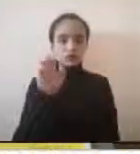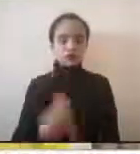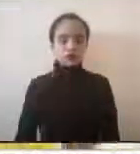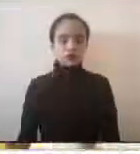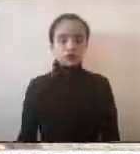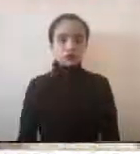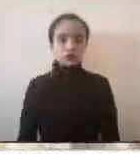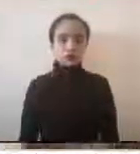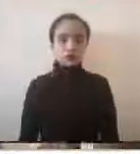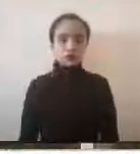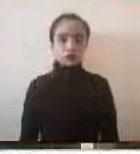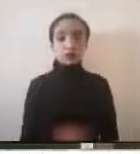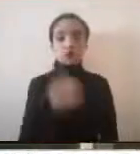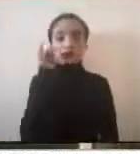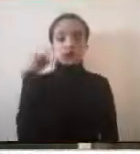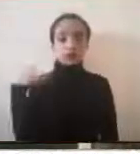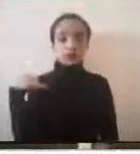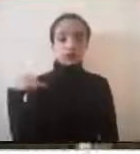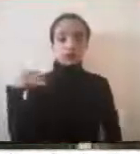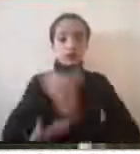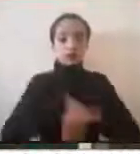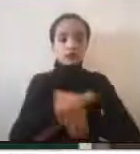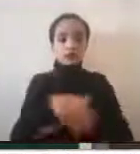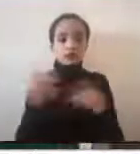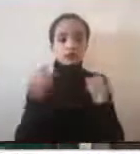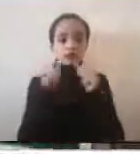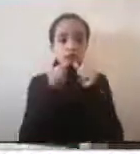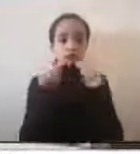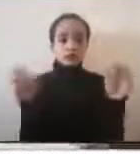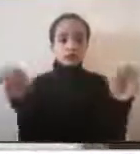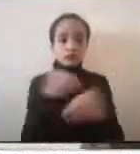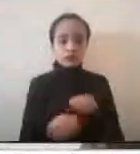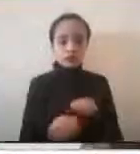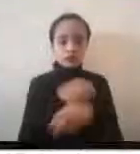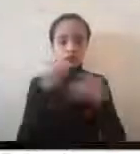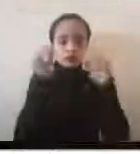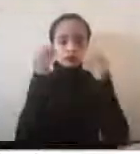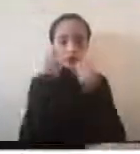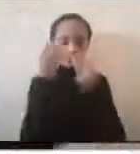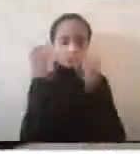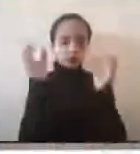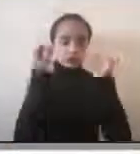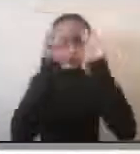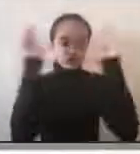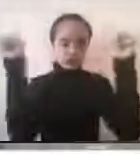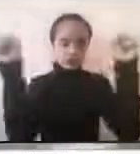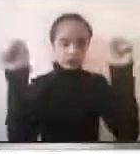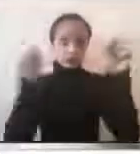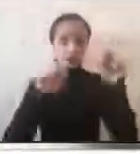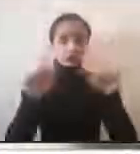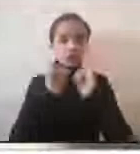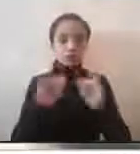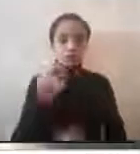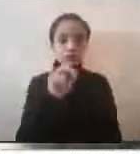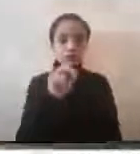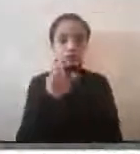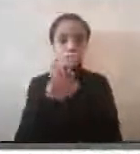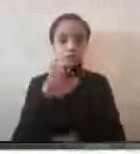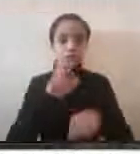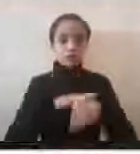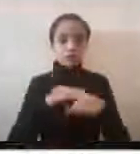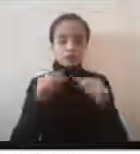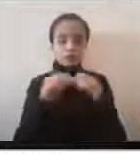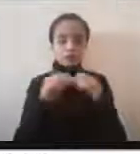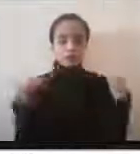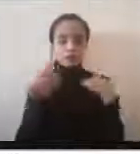Kagabi, inanunsyo ng palasyo na mananatili ang Alert Level 1 dito sa National Capital Region. Ito'y magtatagal hanggang sa June 30 o